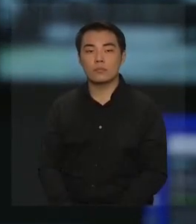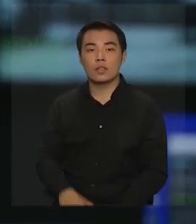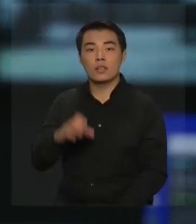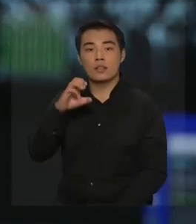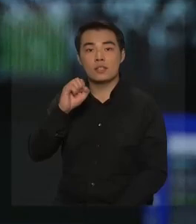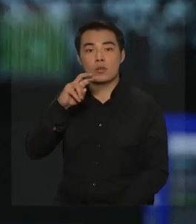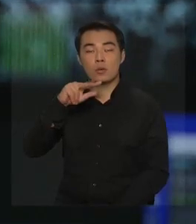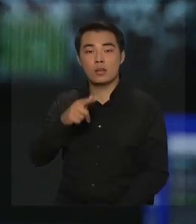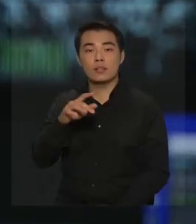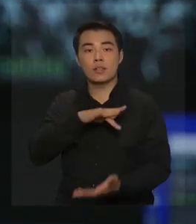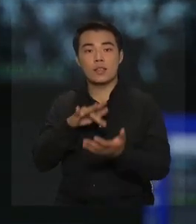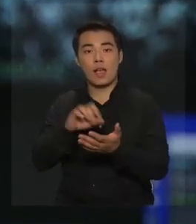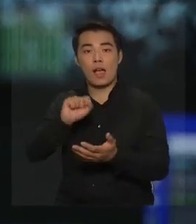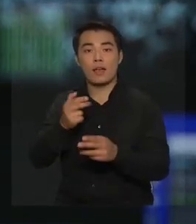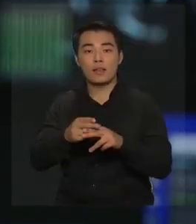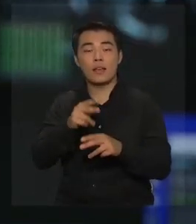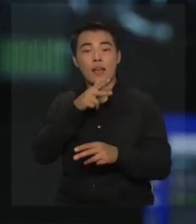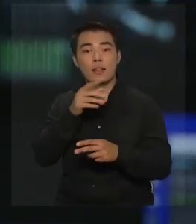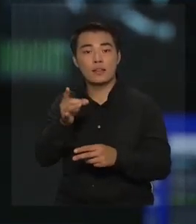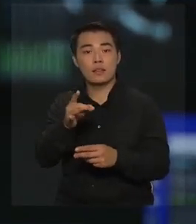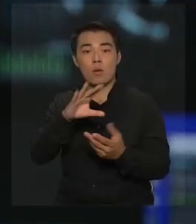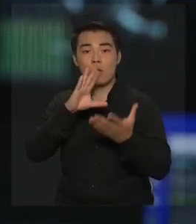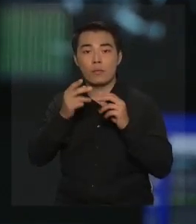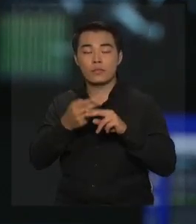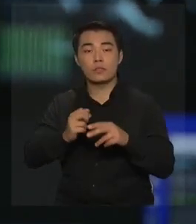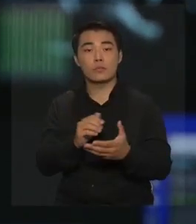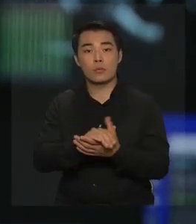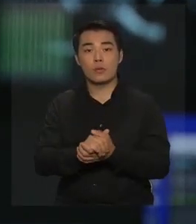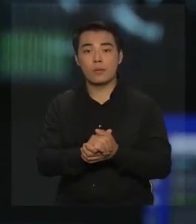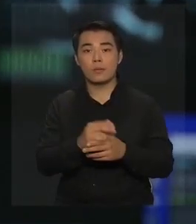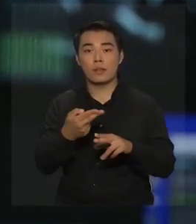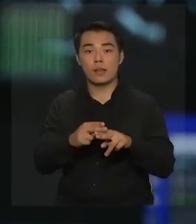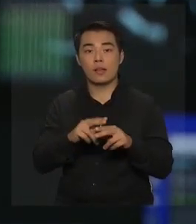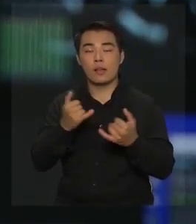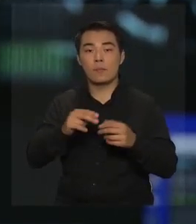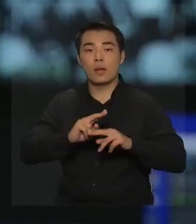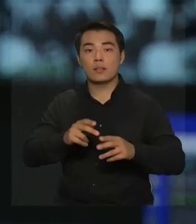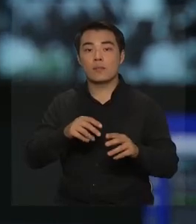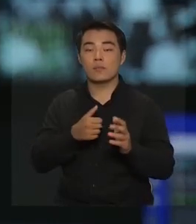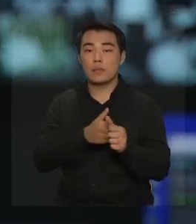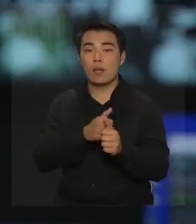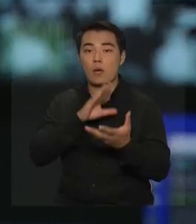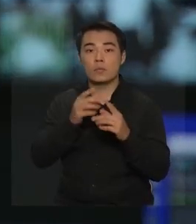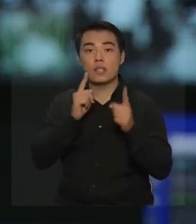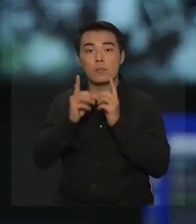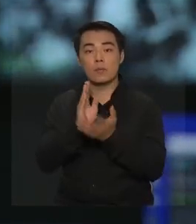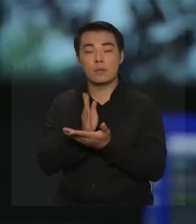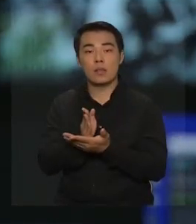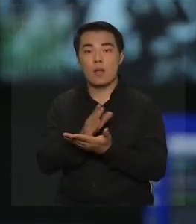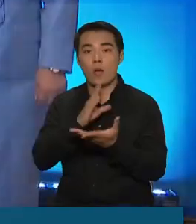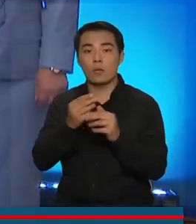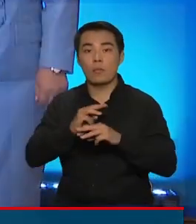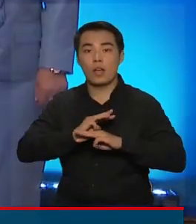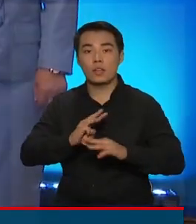Сеулде Орталық Азия елдері мен Корея Республикасы арасындағы ынтымақтастыққа арналған парламент спикерлерінің кеңесі өтіп жатыр. Жиынға